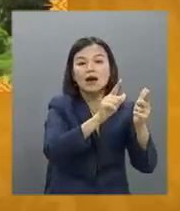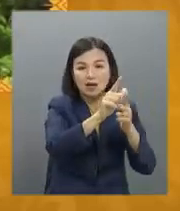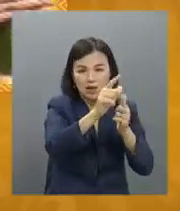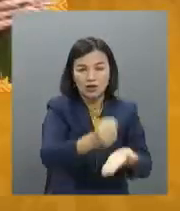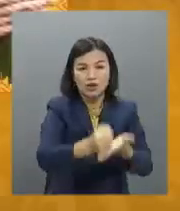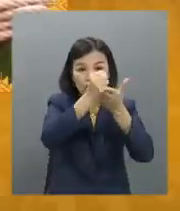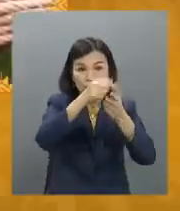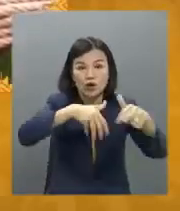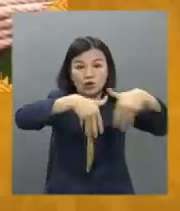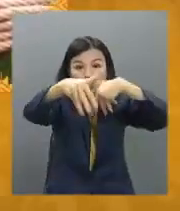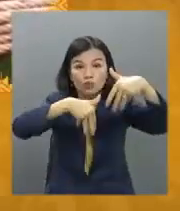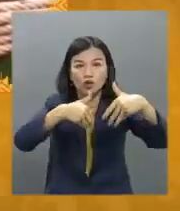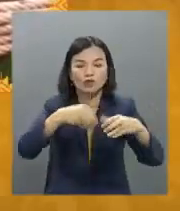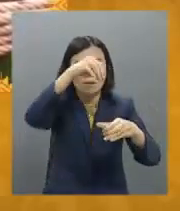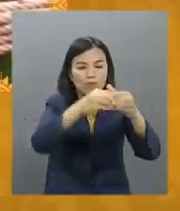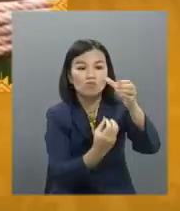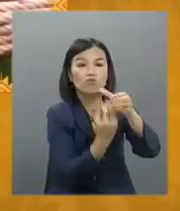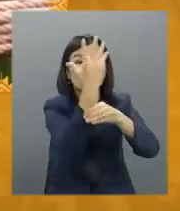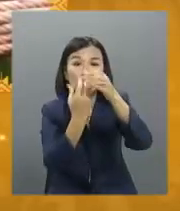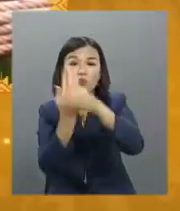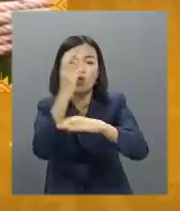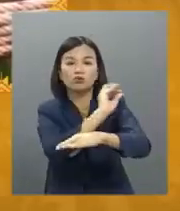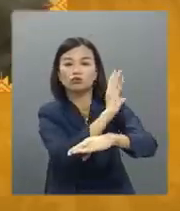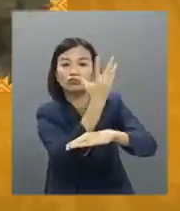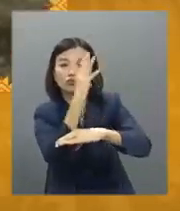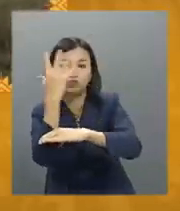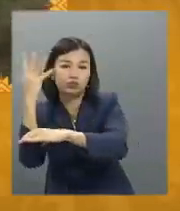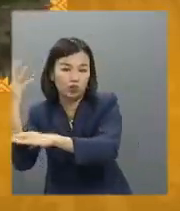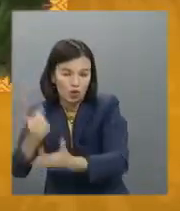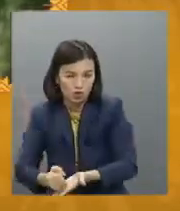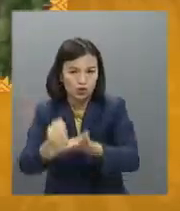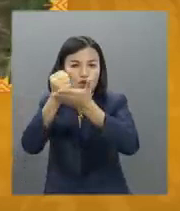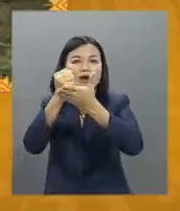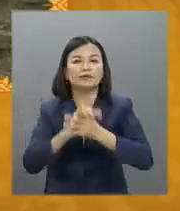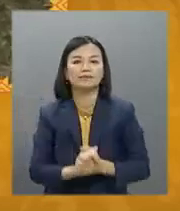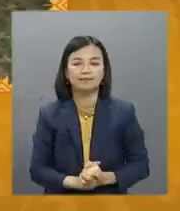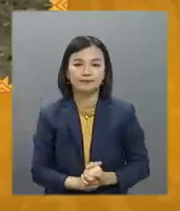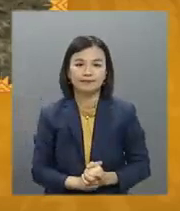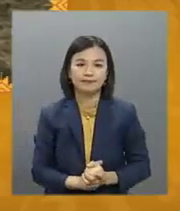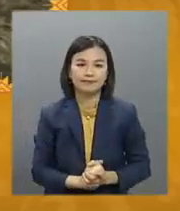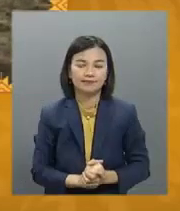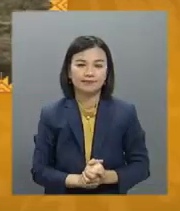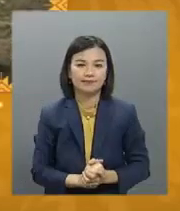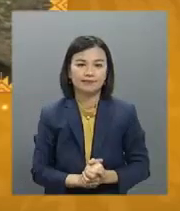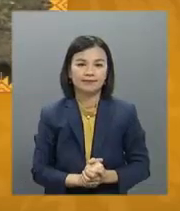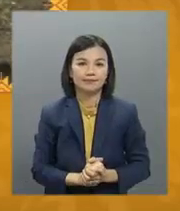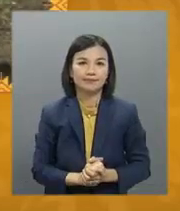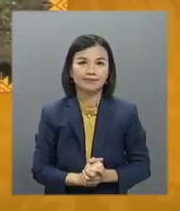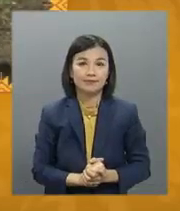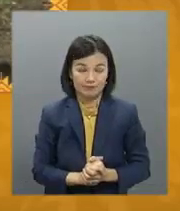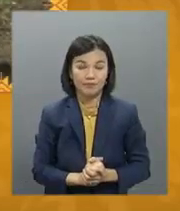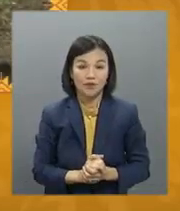ชียงใหม่และเลยเพื่อให้ประชาชนร่วมเพิ่มพื้นที่สีเขียวให้กับป่าเสริมโทรมหรือเขาหัวโล้น